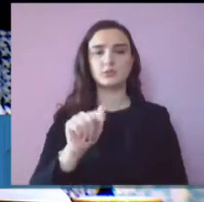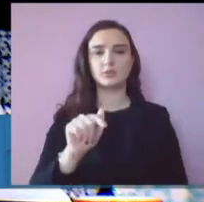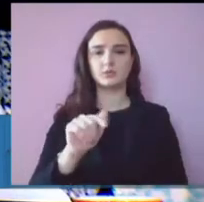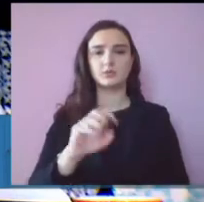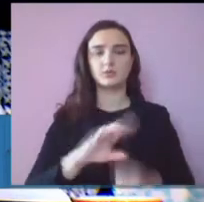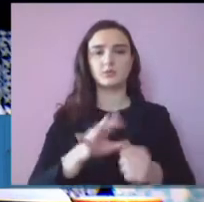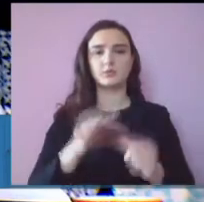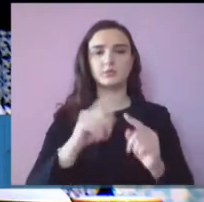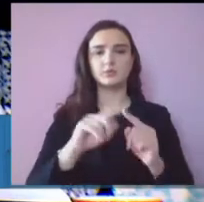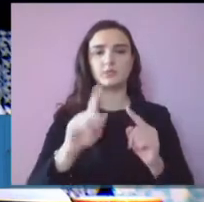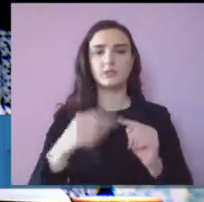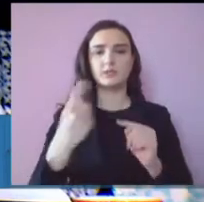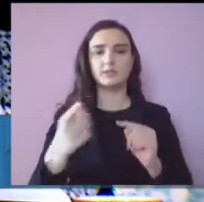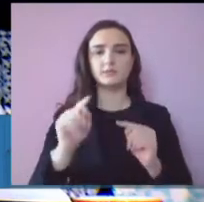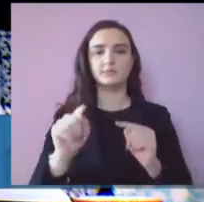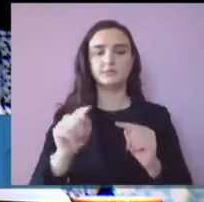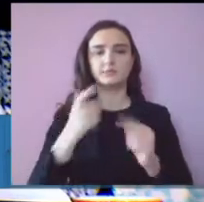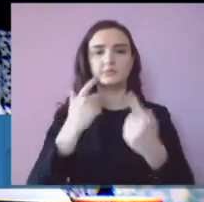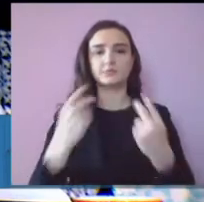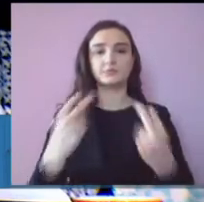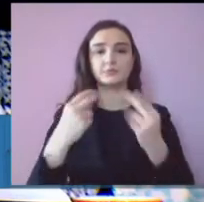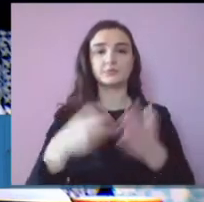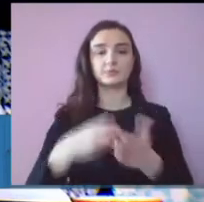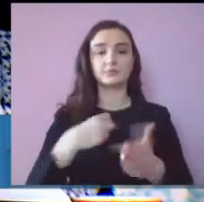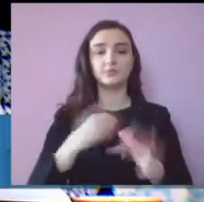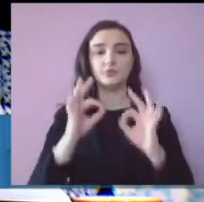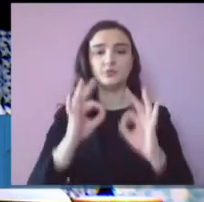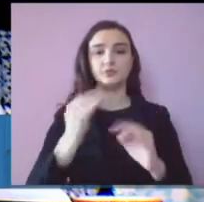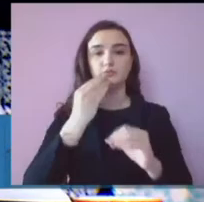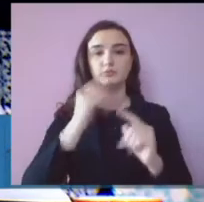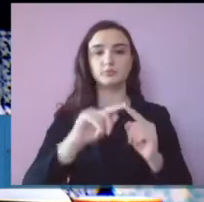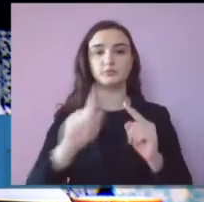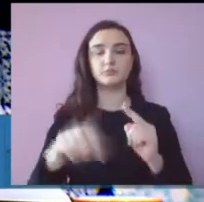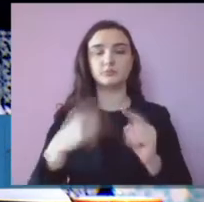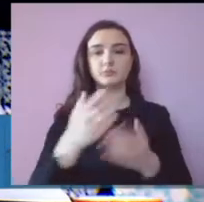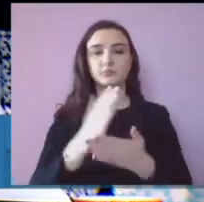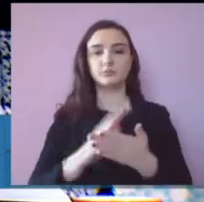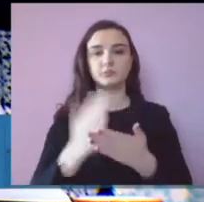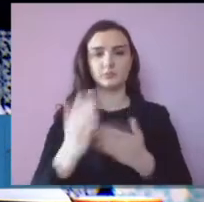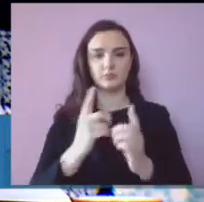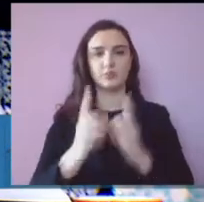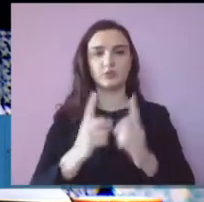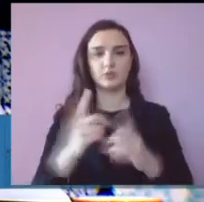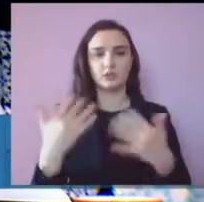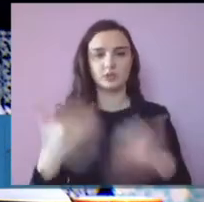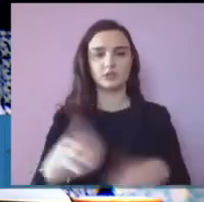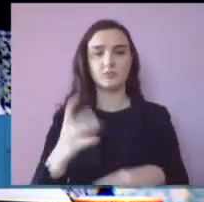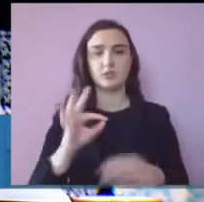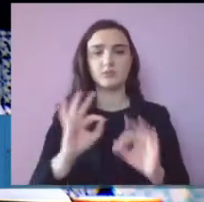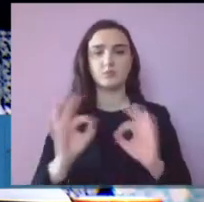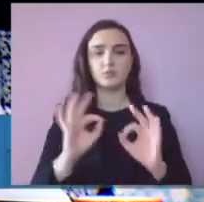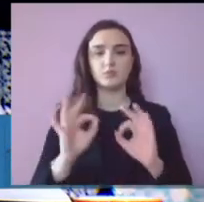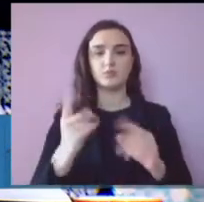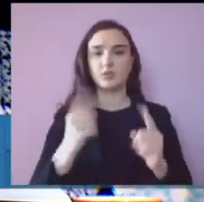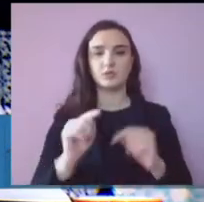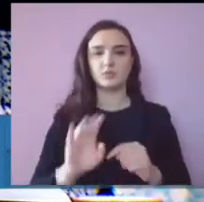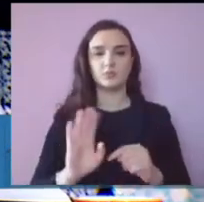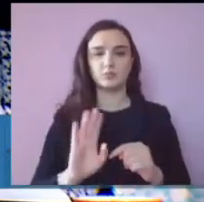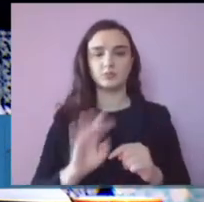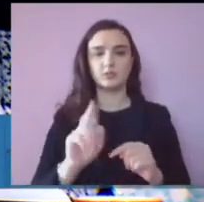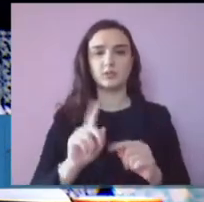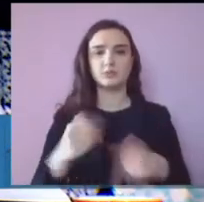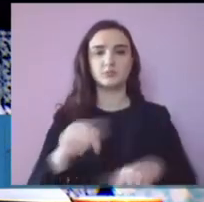პერიოდში. მაყურებელი გვწერს, რომ სწორი კვების შემდეგ ნაწილობრივ მოუწესრიგდა, მაგრამ ნორმებს არ დაუბრუნდა, რას მირჩევდი?